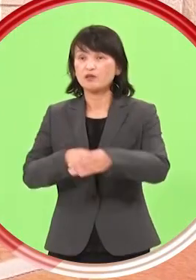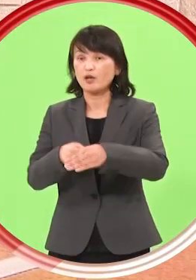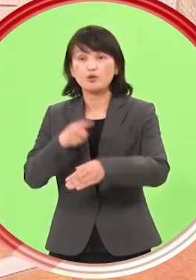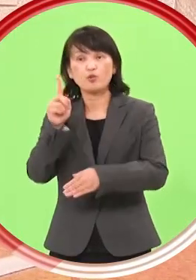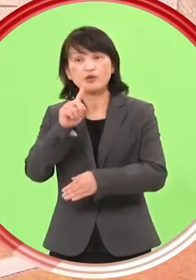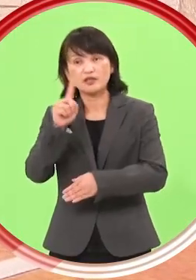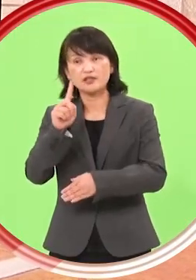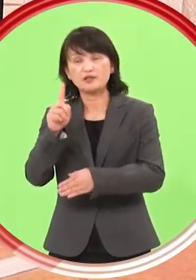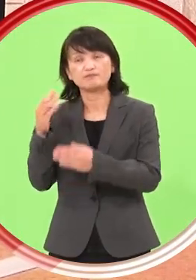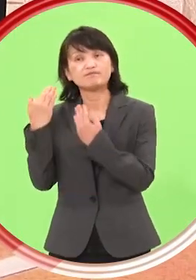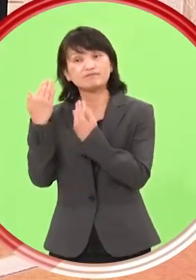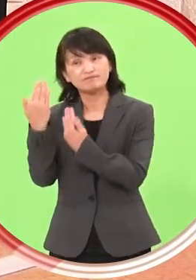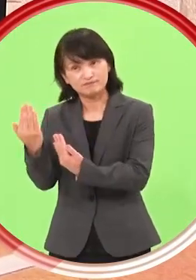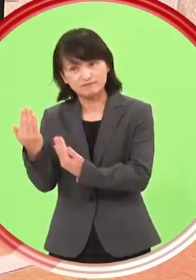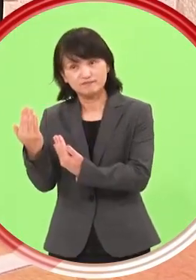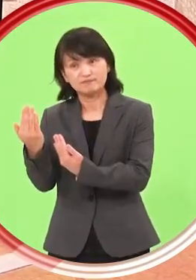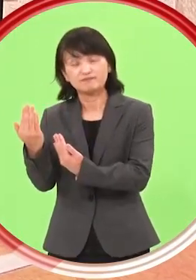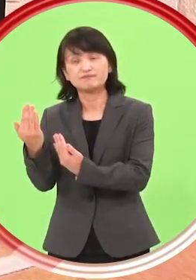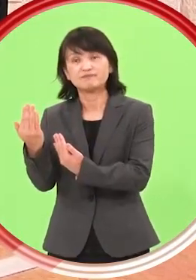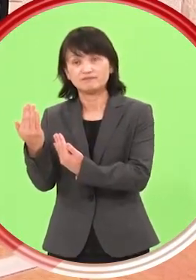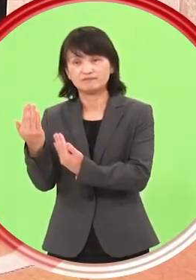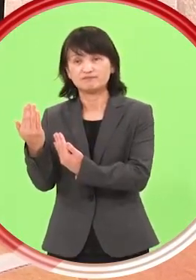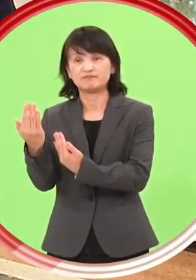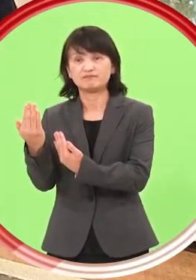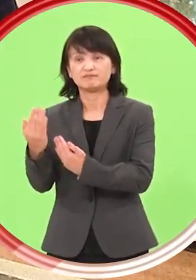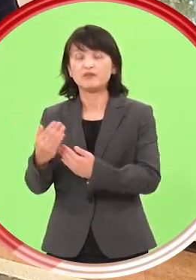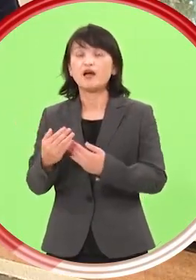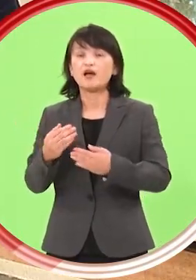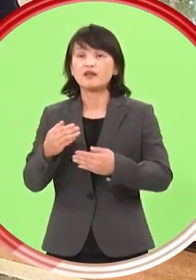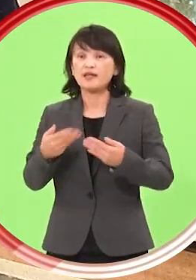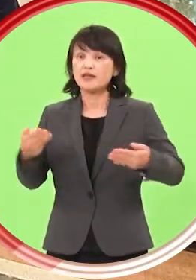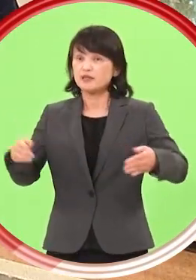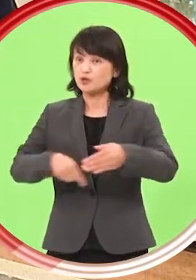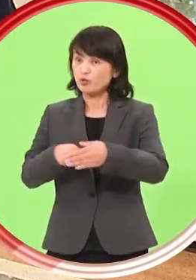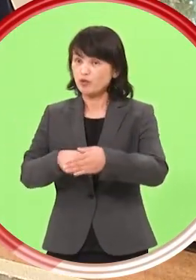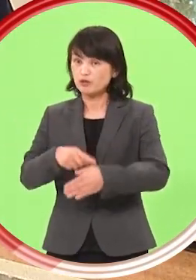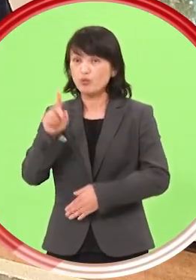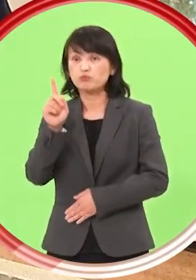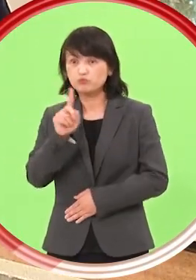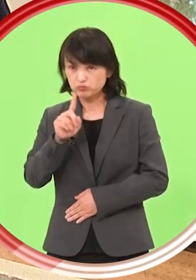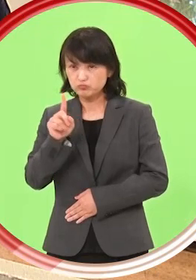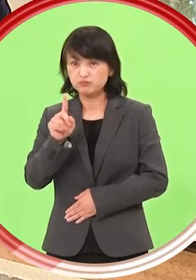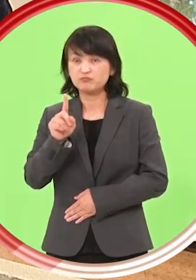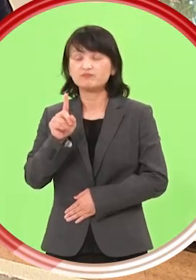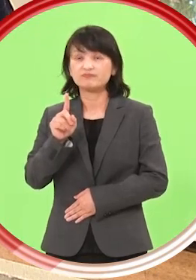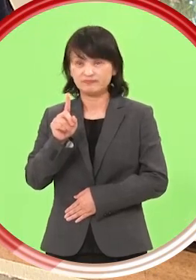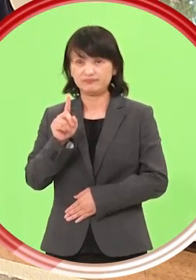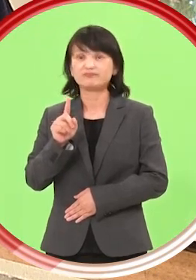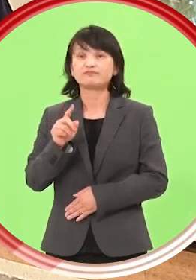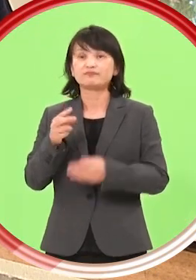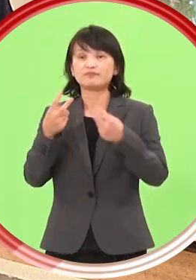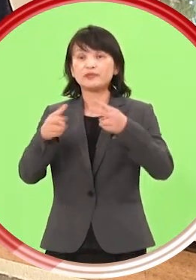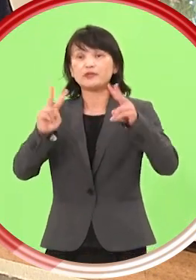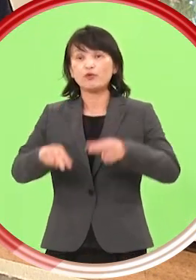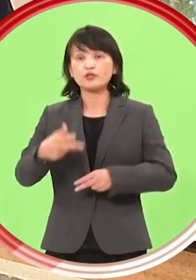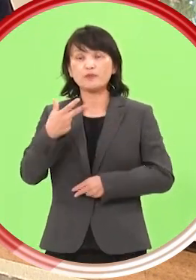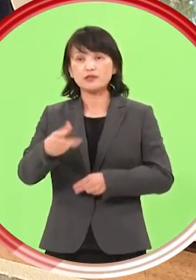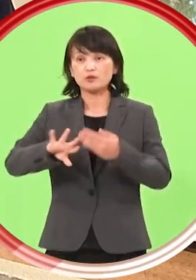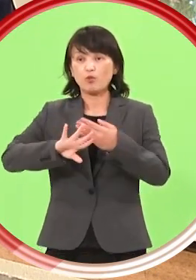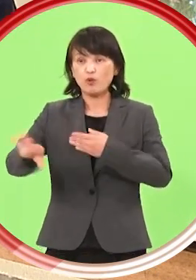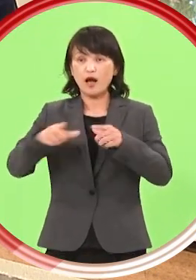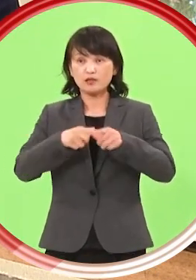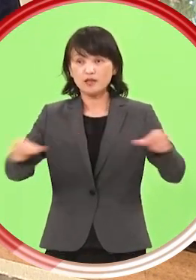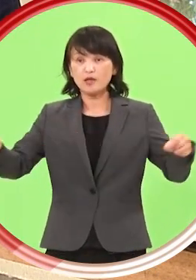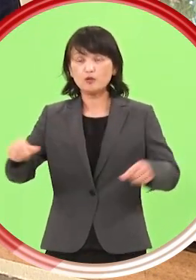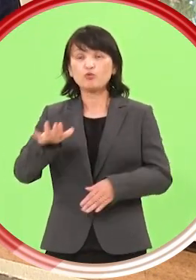体どんな展示があるのかお話を伺います。 この石踏みは語るはどんな内容なんですか？ はい、広島市